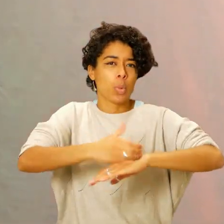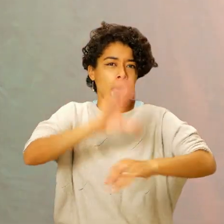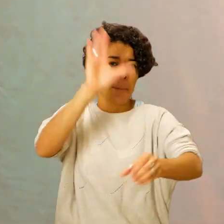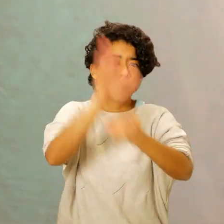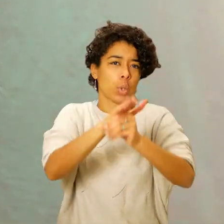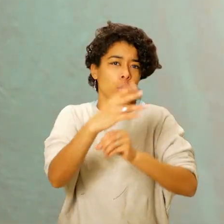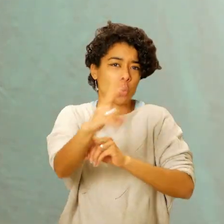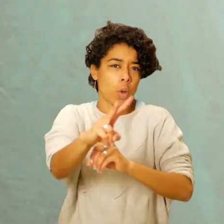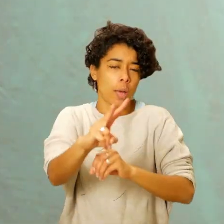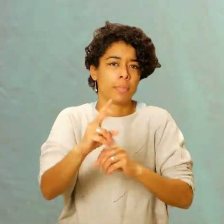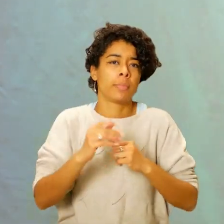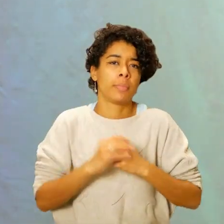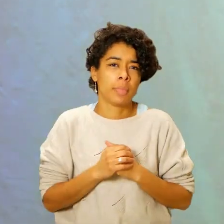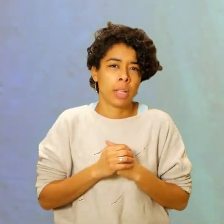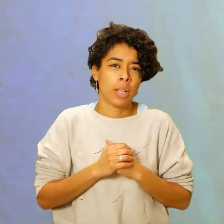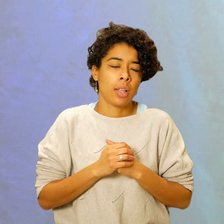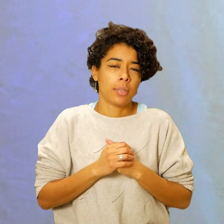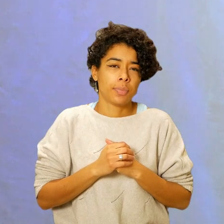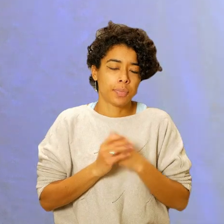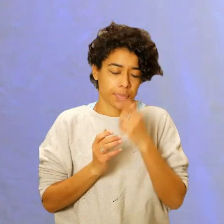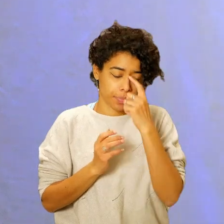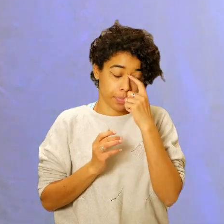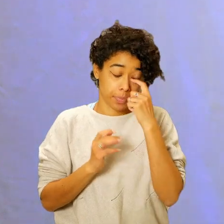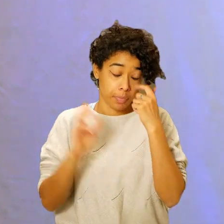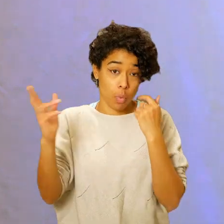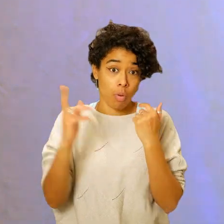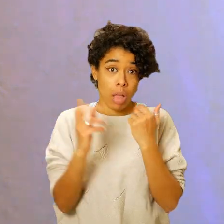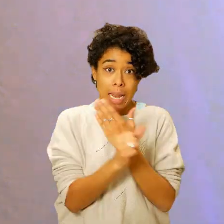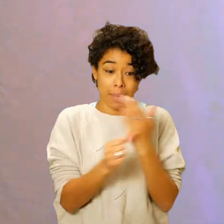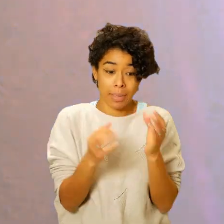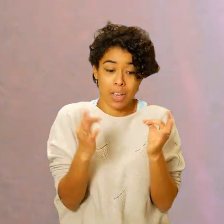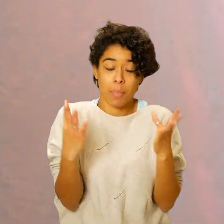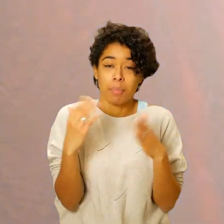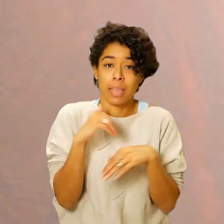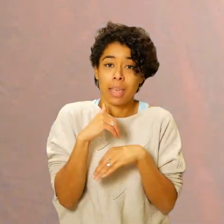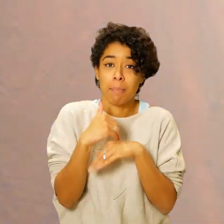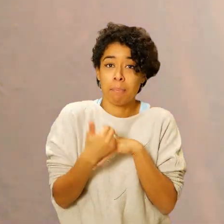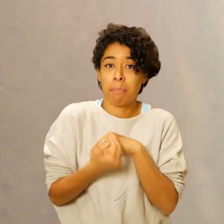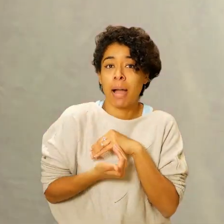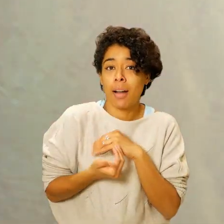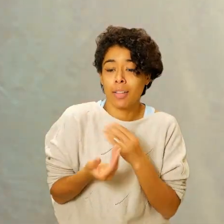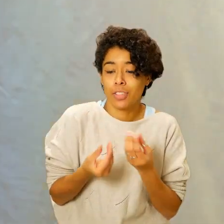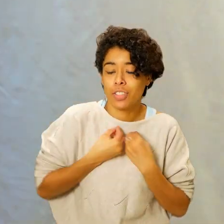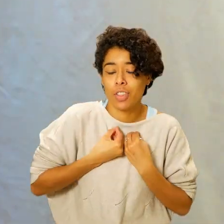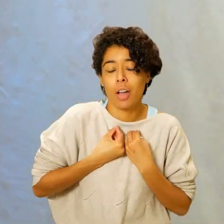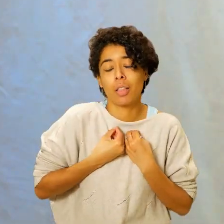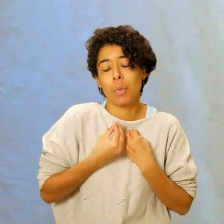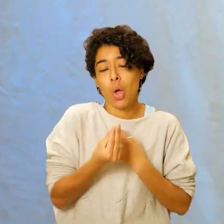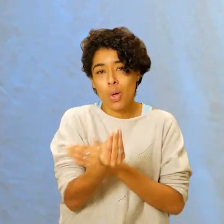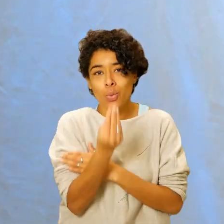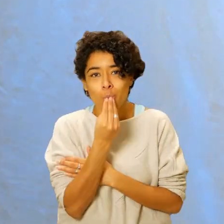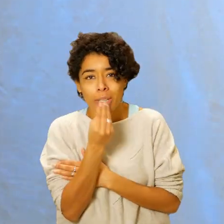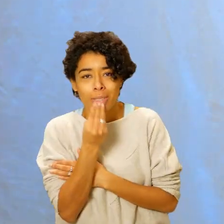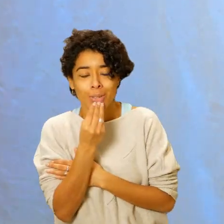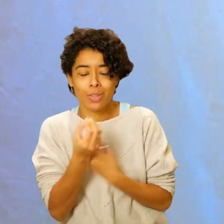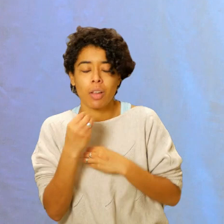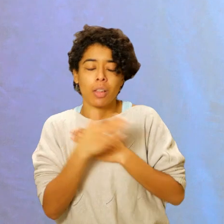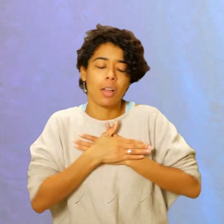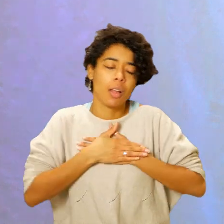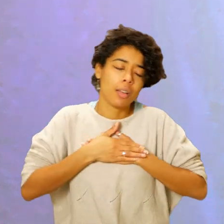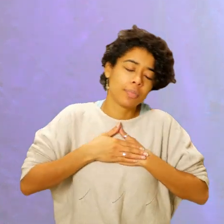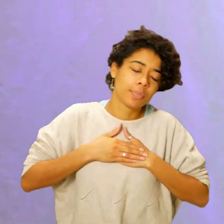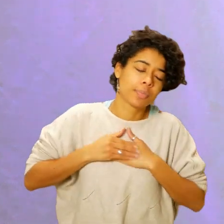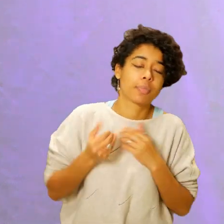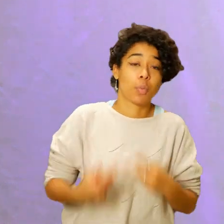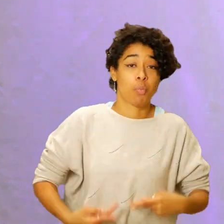à ce qui est la source de ta vie. La parole de Dieu, c'est le pain de vie. Elle vient pour te nourrir. Elle vient pour te réconforter. Elle vient pour